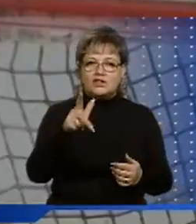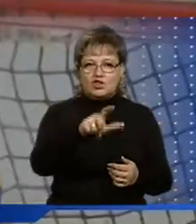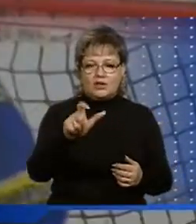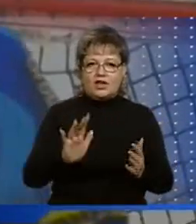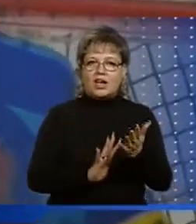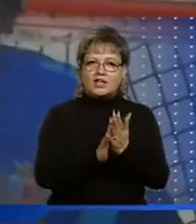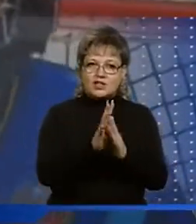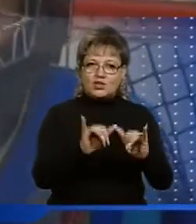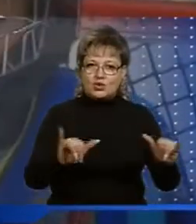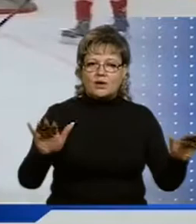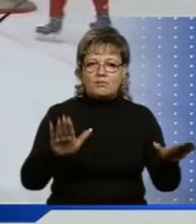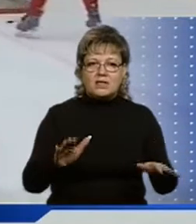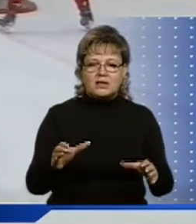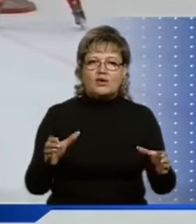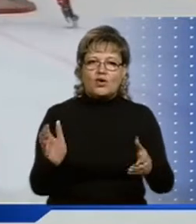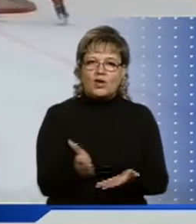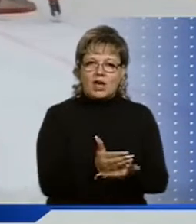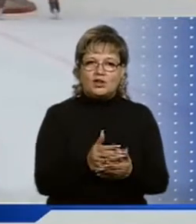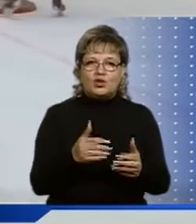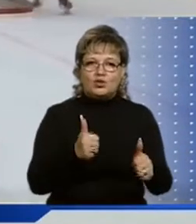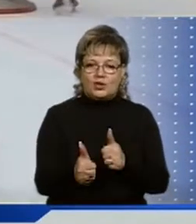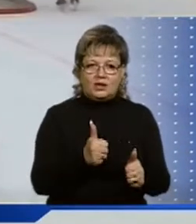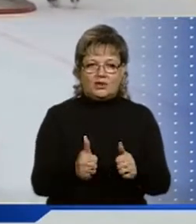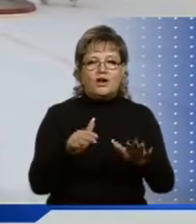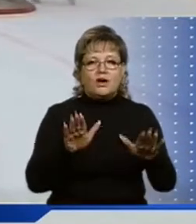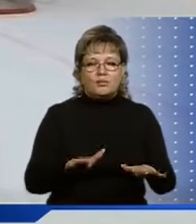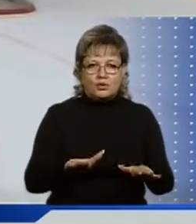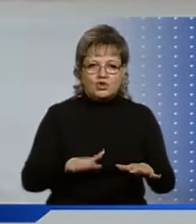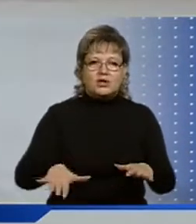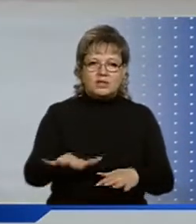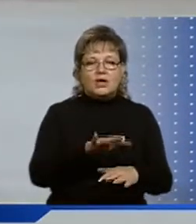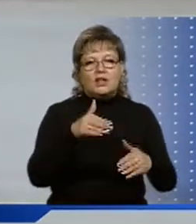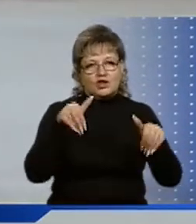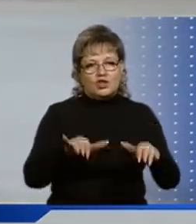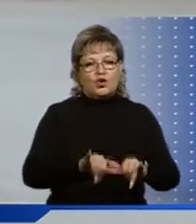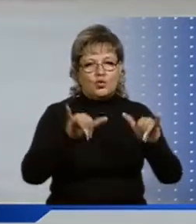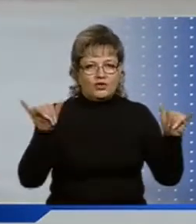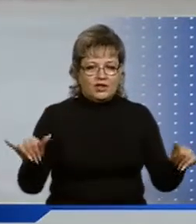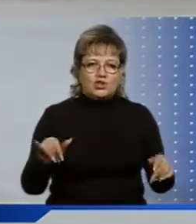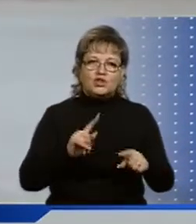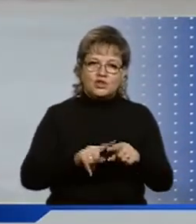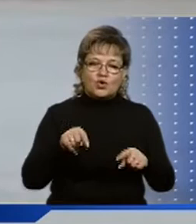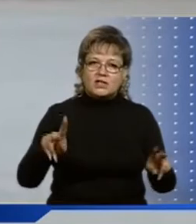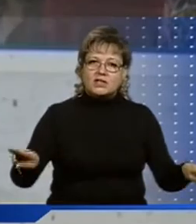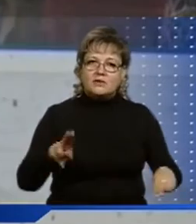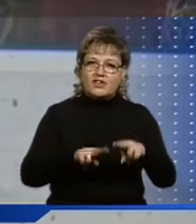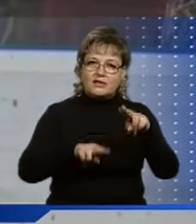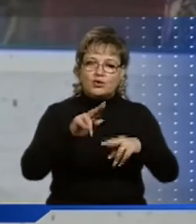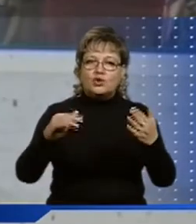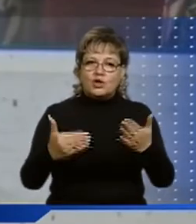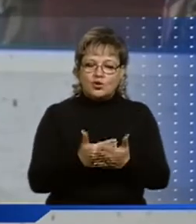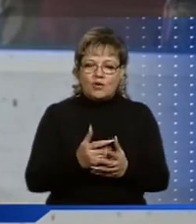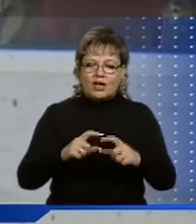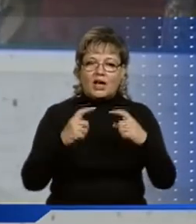человек. Растет и количество местных хоккейных турниров, поэтому площадь спортивного комплекса решено увеличить. В скором времени здесь возведут второй каток